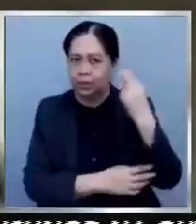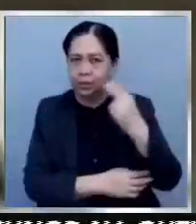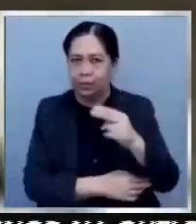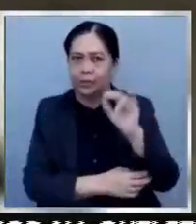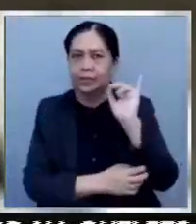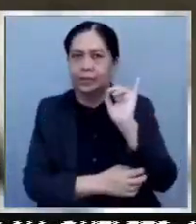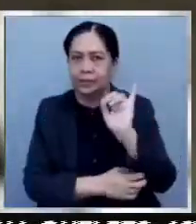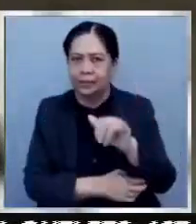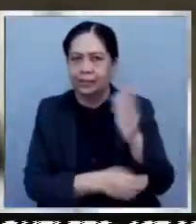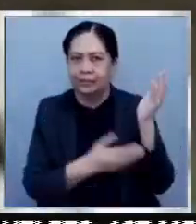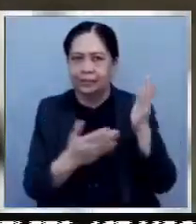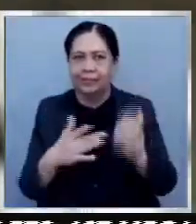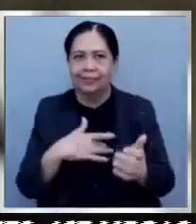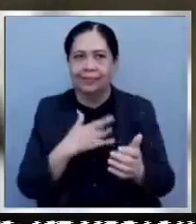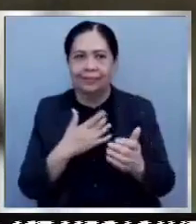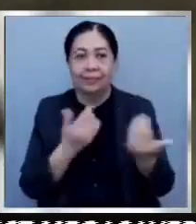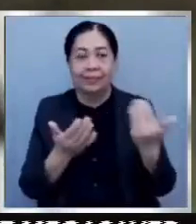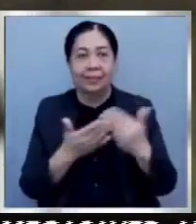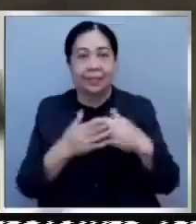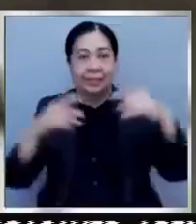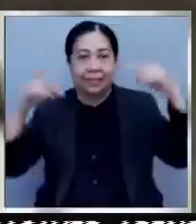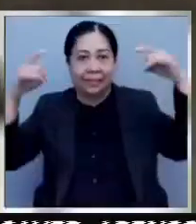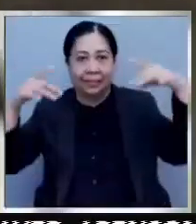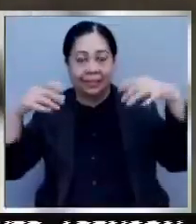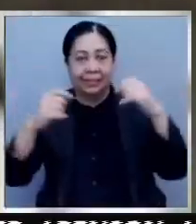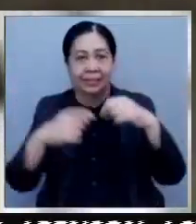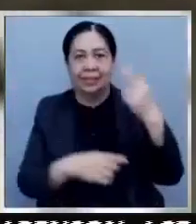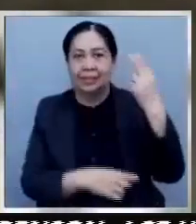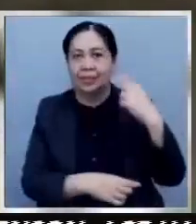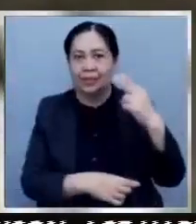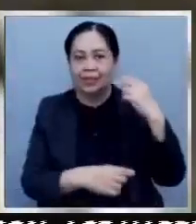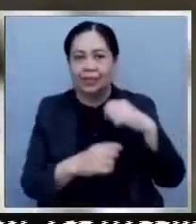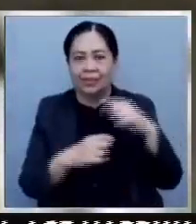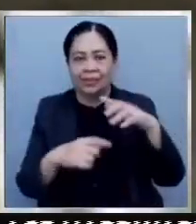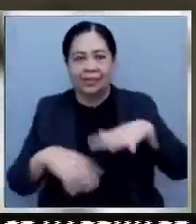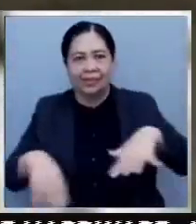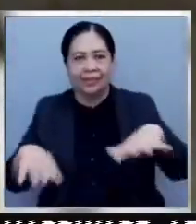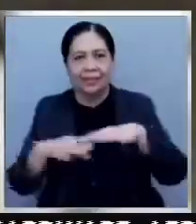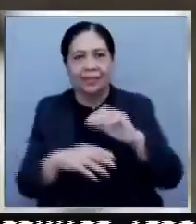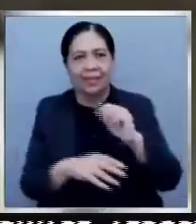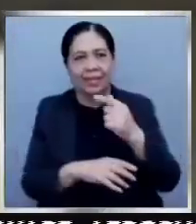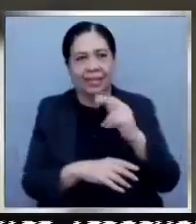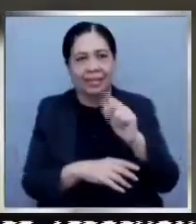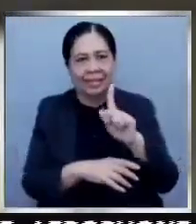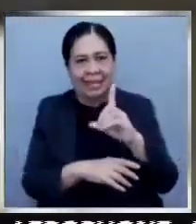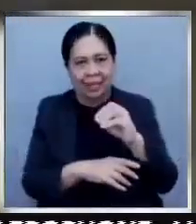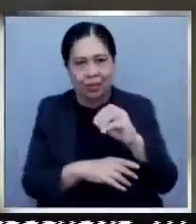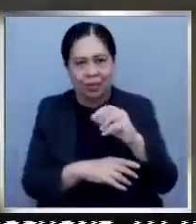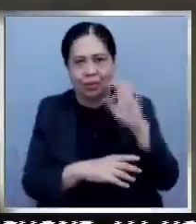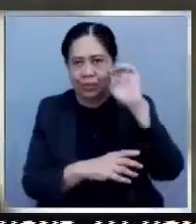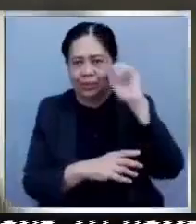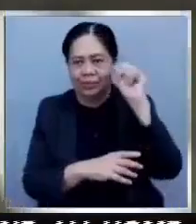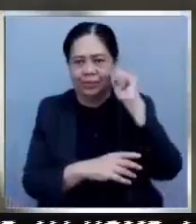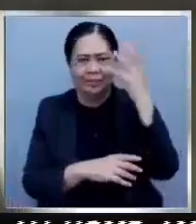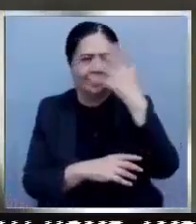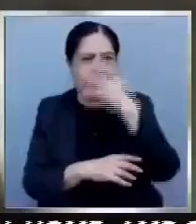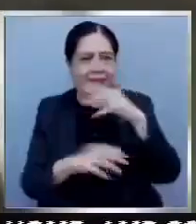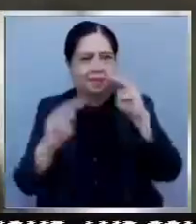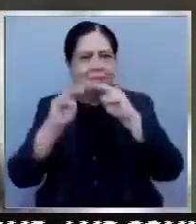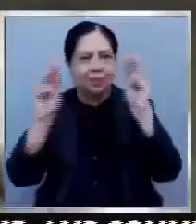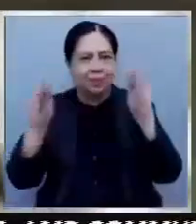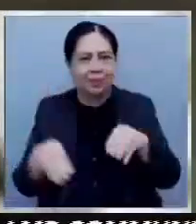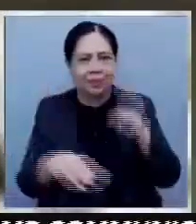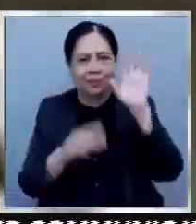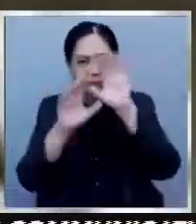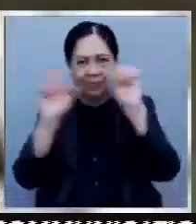dalang vibes na muling pagpapailaw dito sa makasaysayang liwasang Aguinaldo, pati na rin dito sa pagkaganda-gandang museo ni Emilio Aguinaldo o